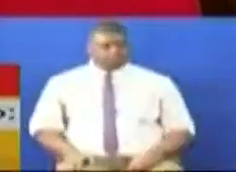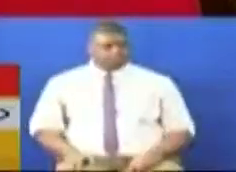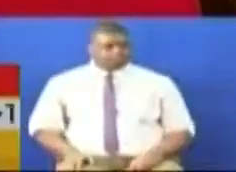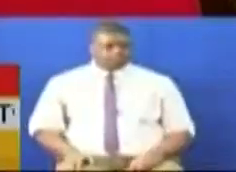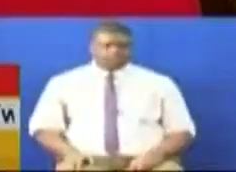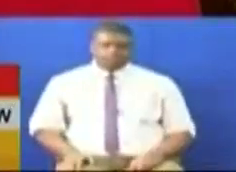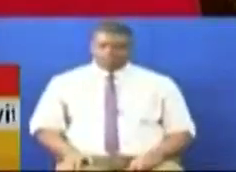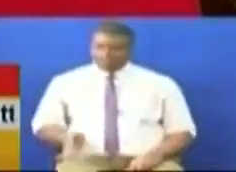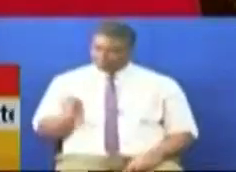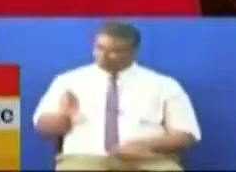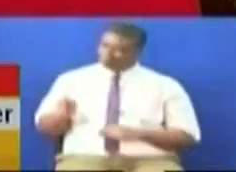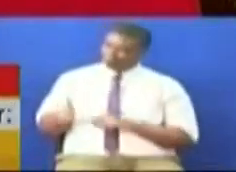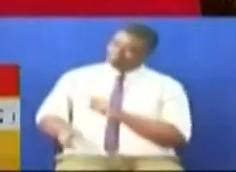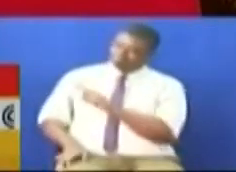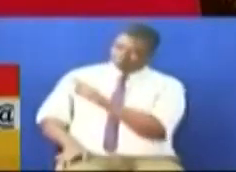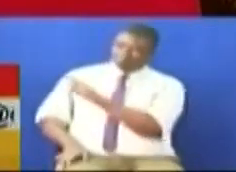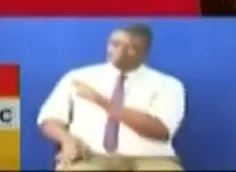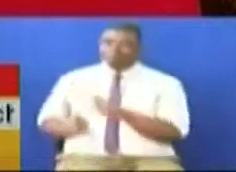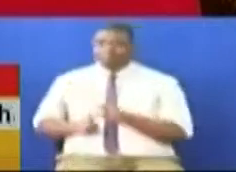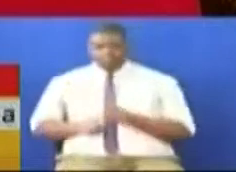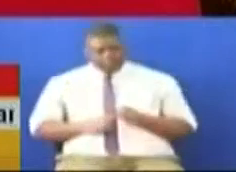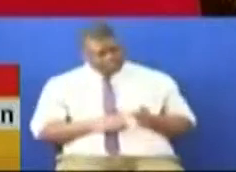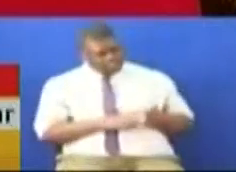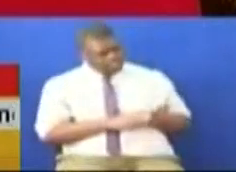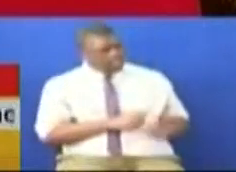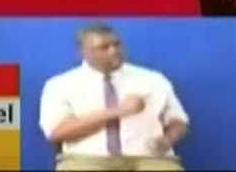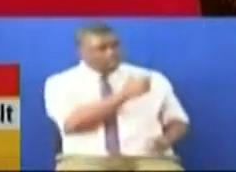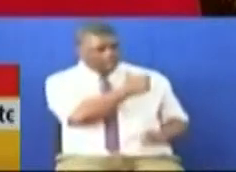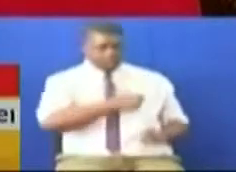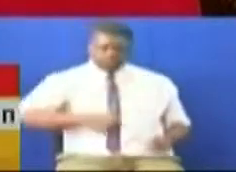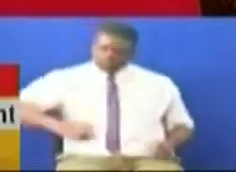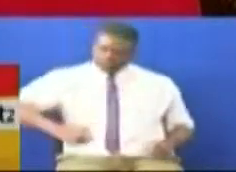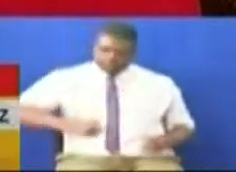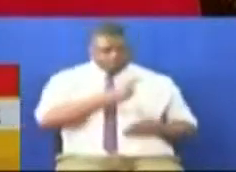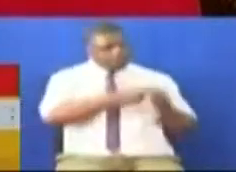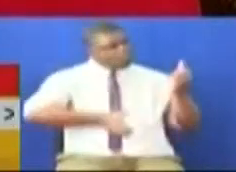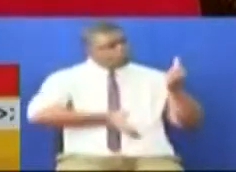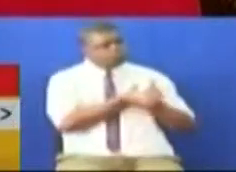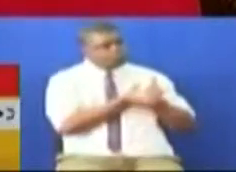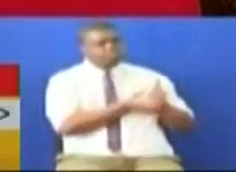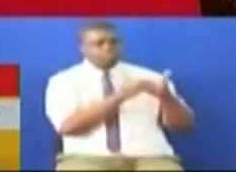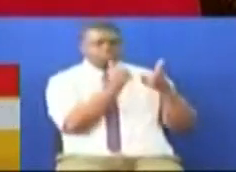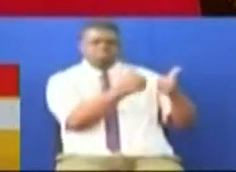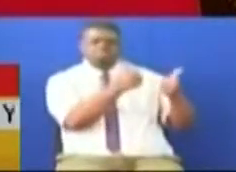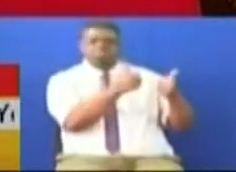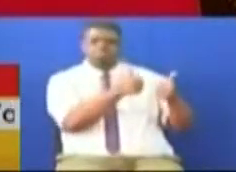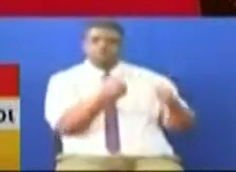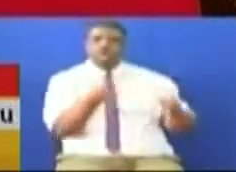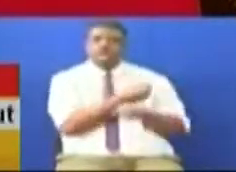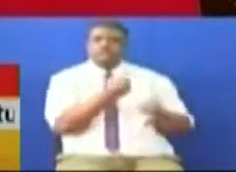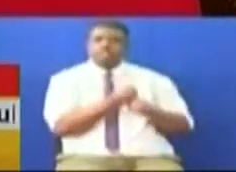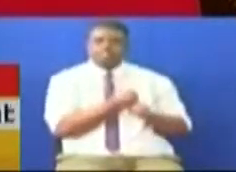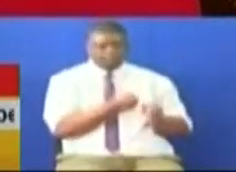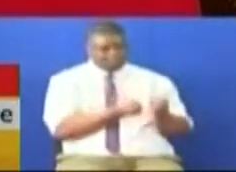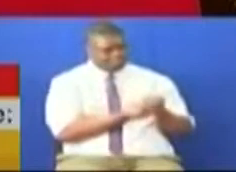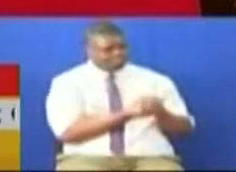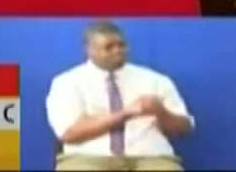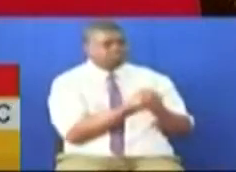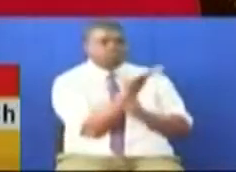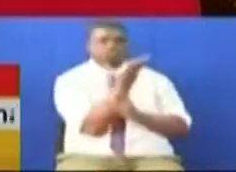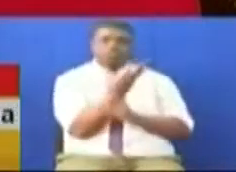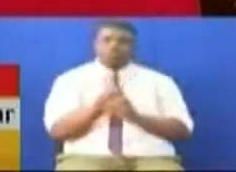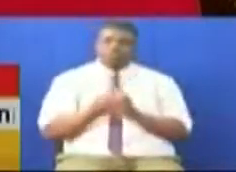Nimpongeze sana Mheshimiwa Rais Dr. John Pombe Magufuli kwa kazi nzuri aliyoifanya kufufua mashirika yetu ya